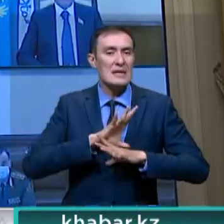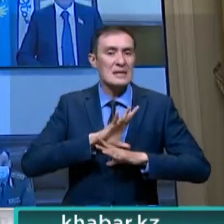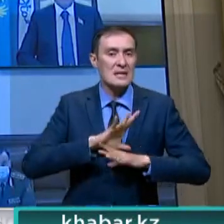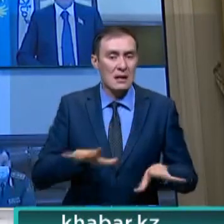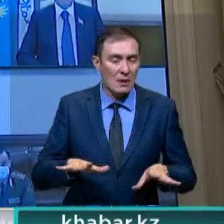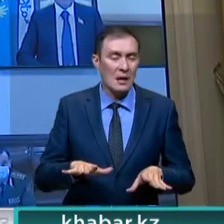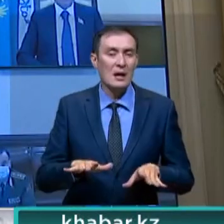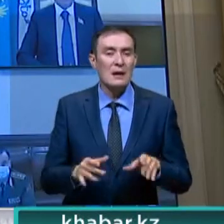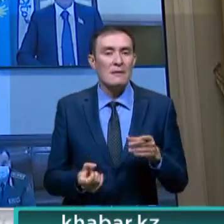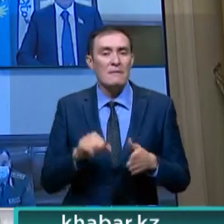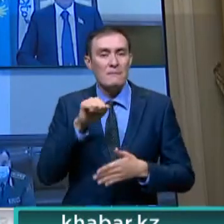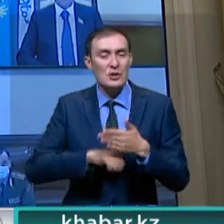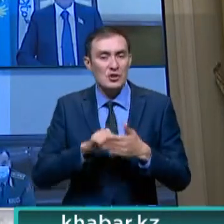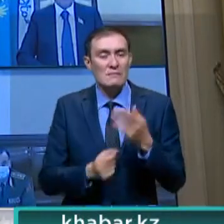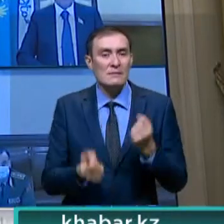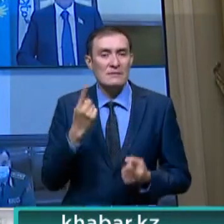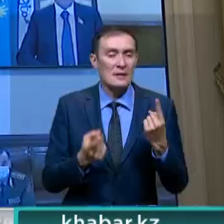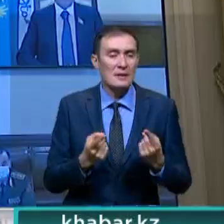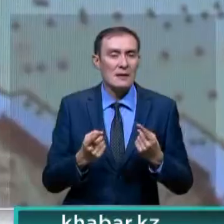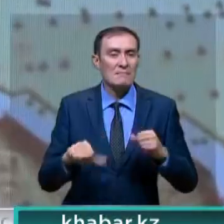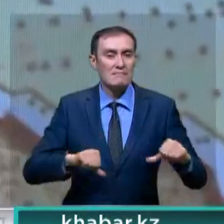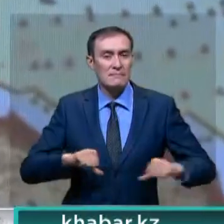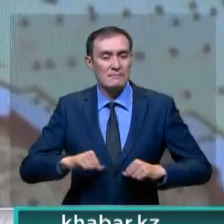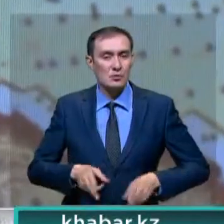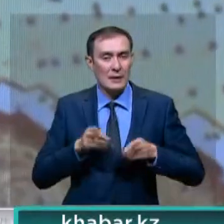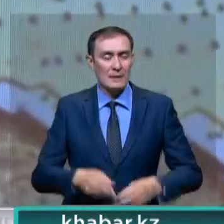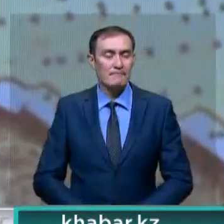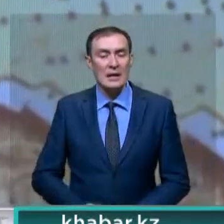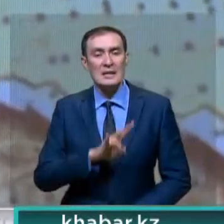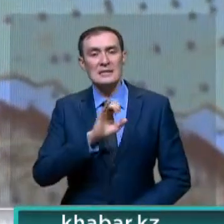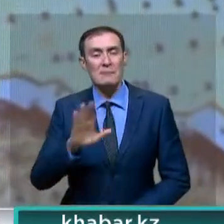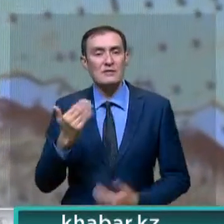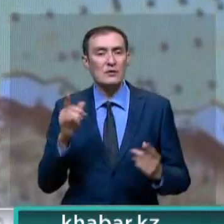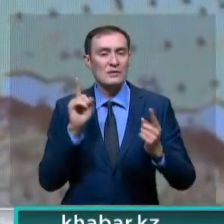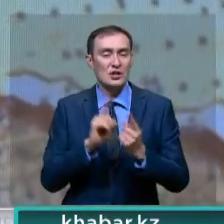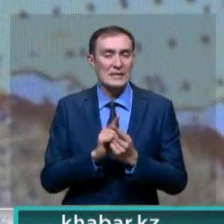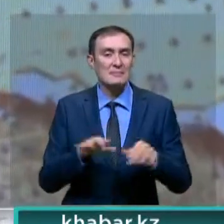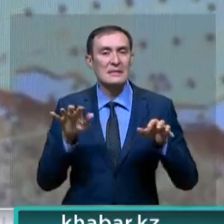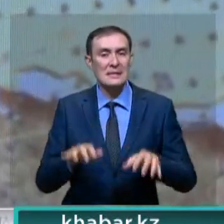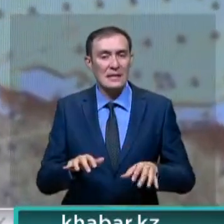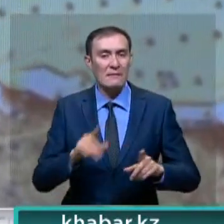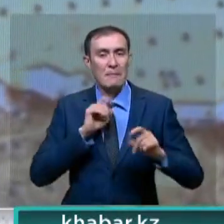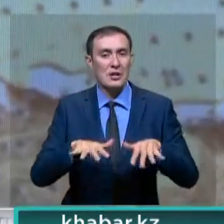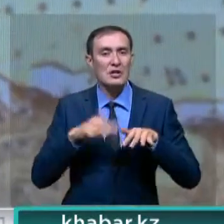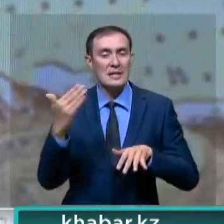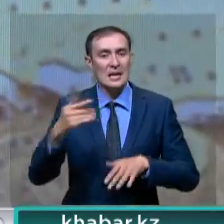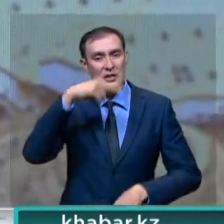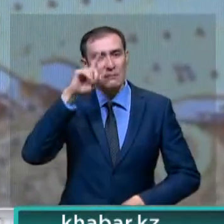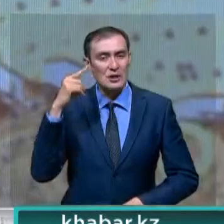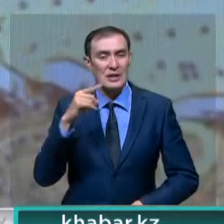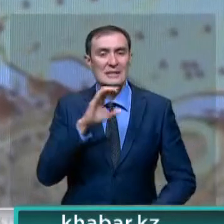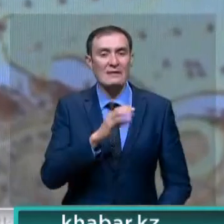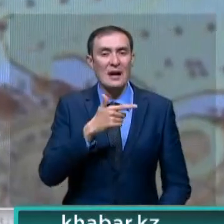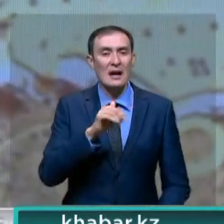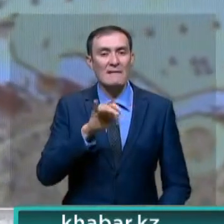раскопа экстремизма и радикализма. Нурсултан Назарбаев сегодня встретился с председателем Мили Маджилиса Азербайджана